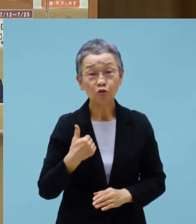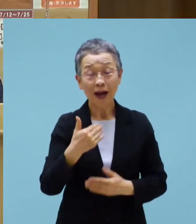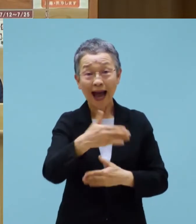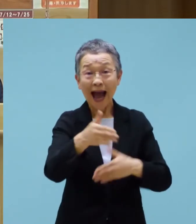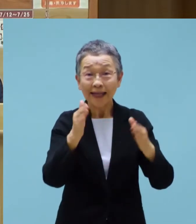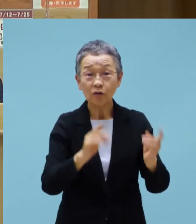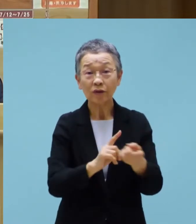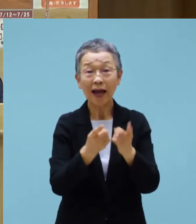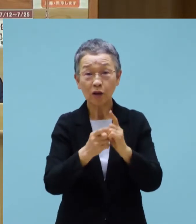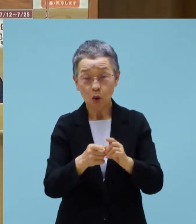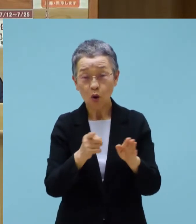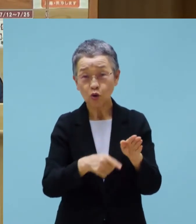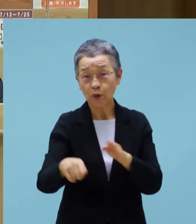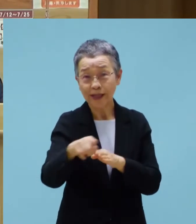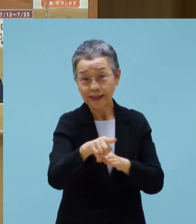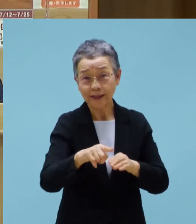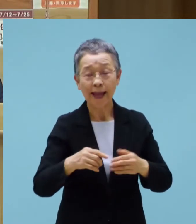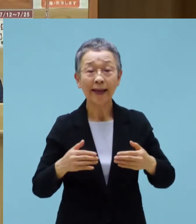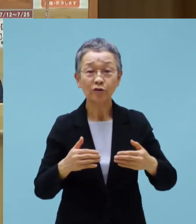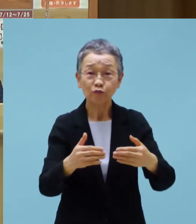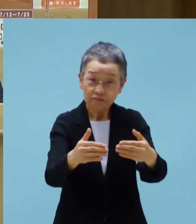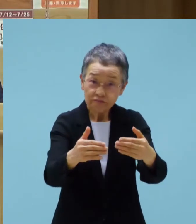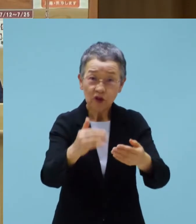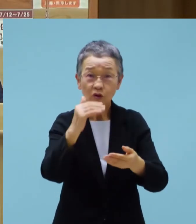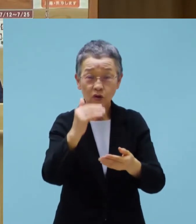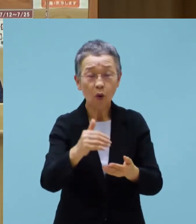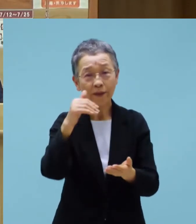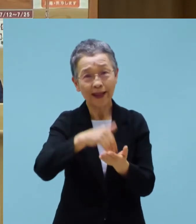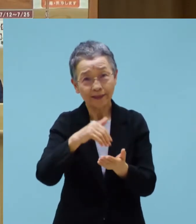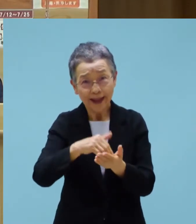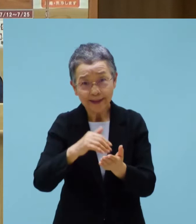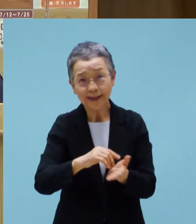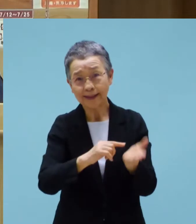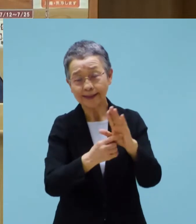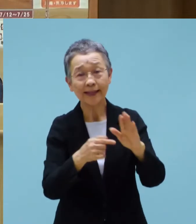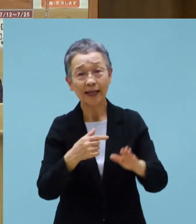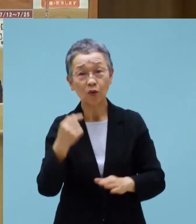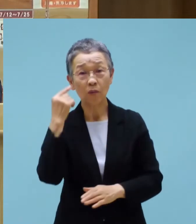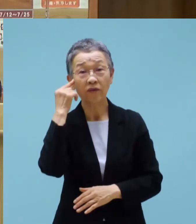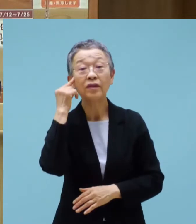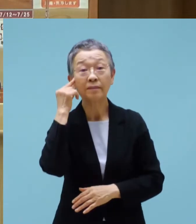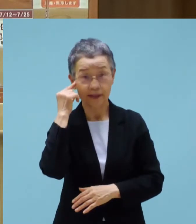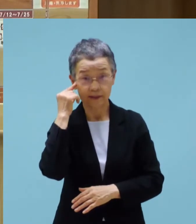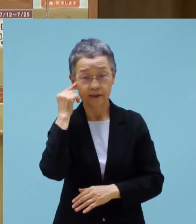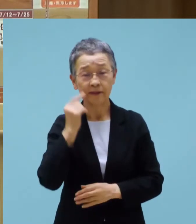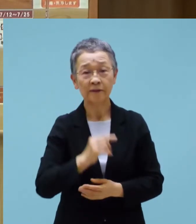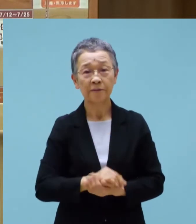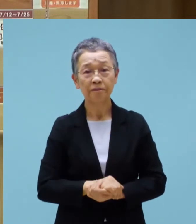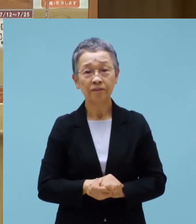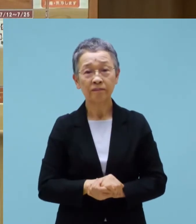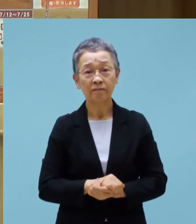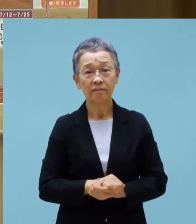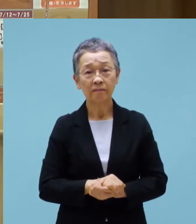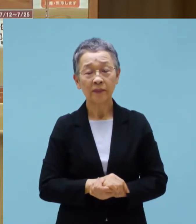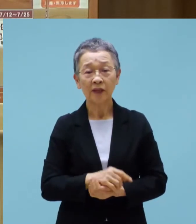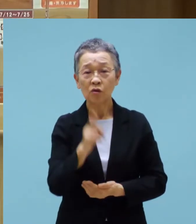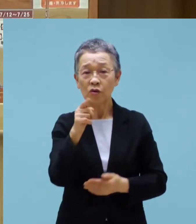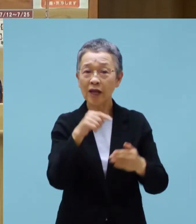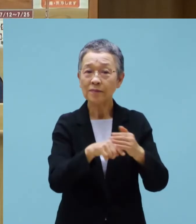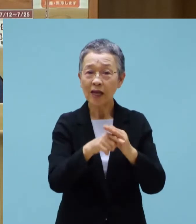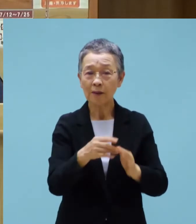してやっていくということを徹底していきたいというふうに思います。 そういう意味で言うと、できる範囲であれば、